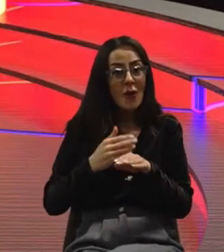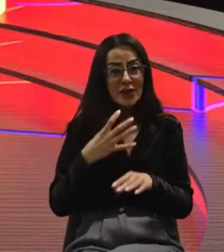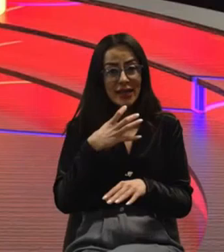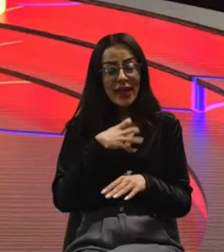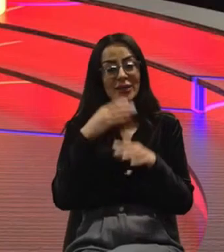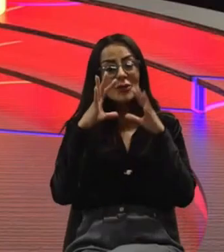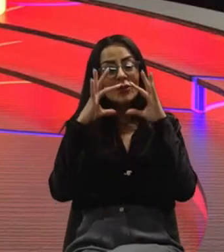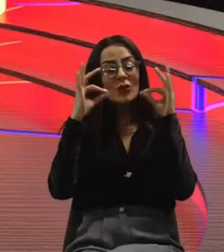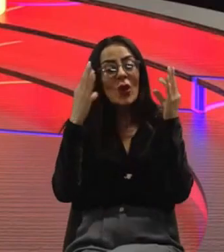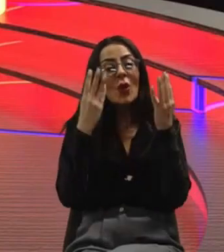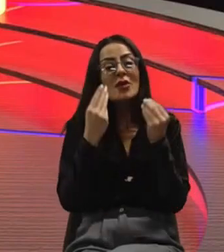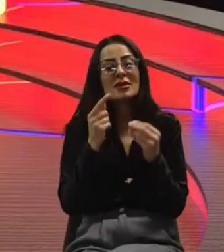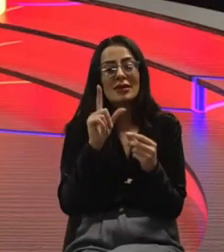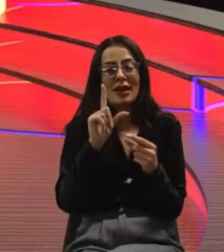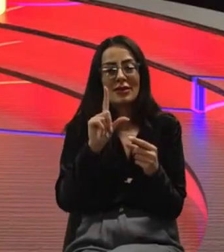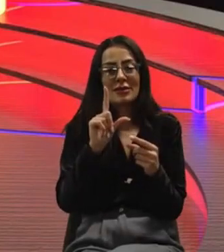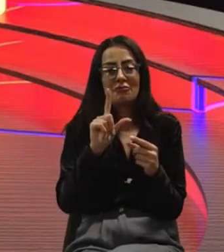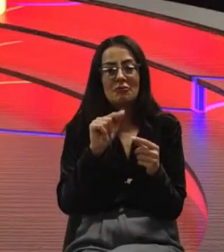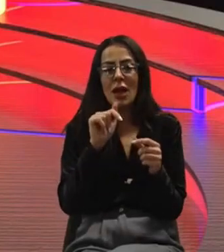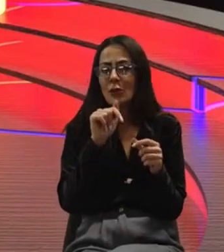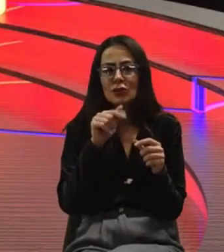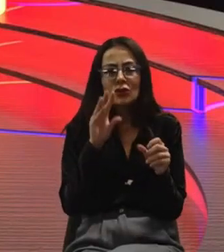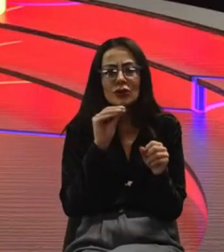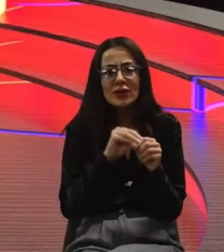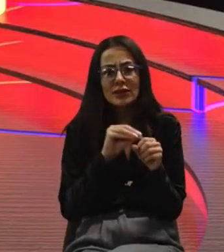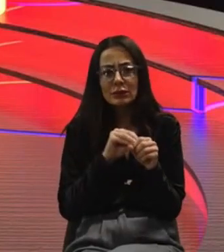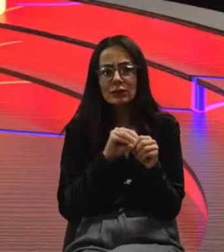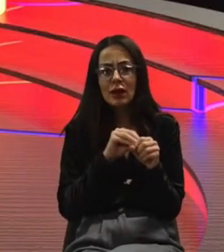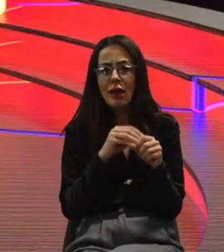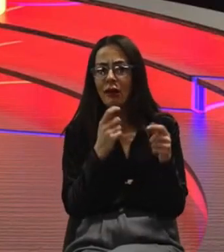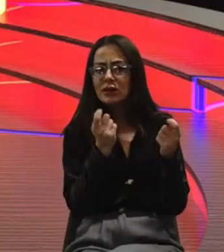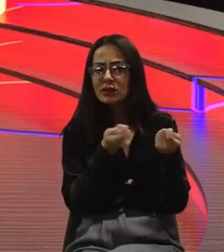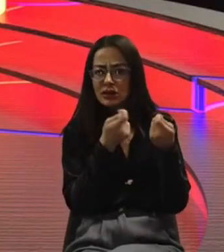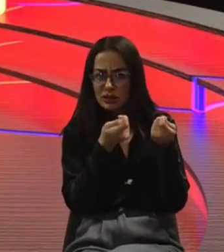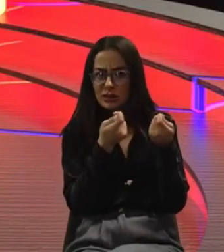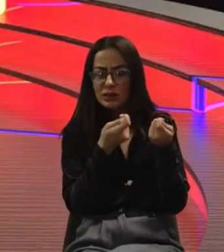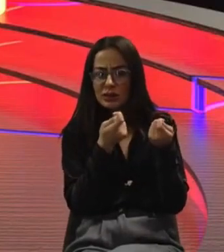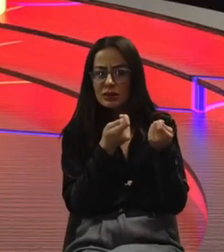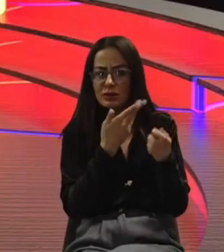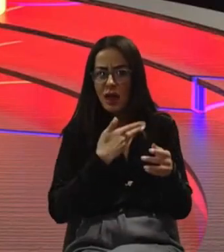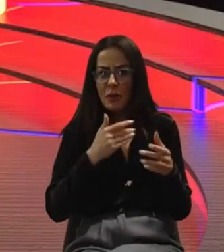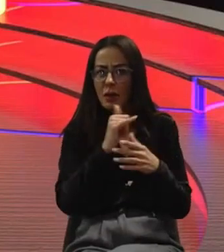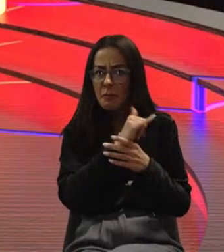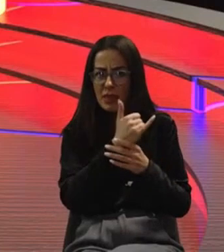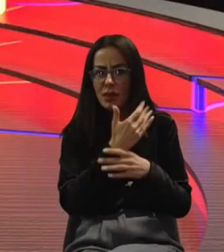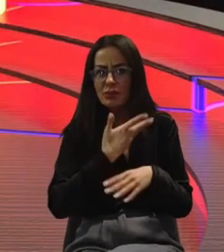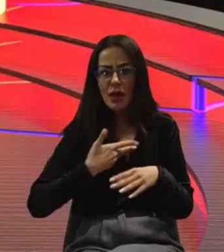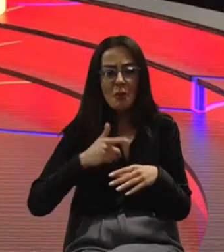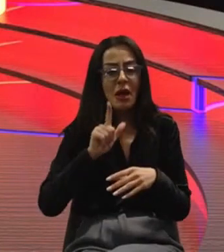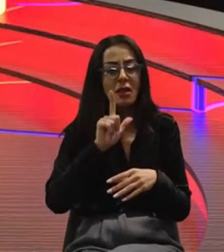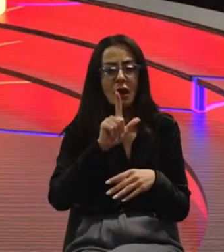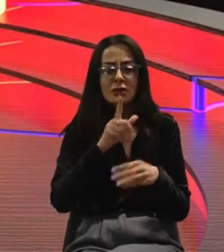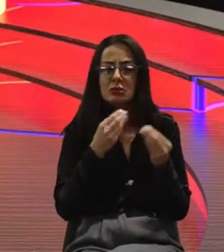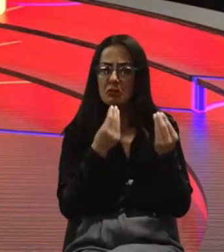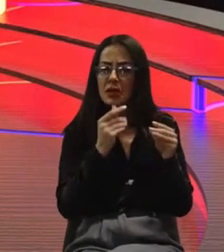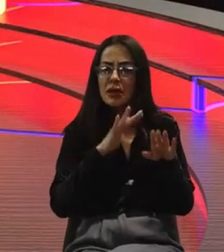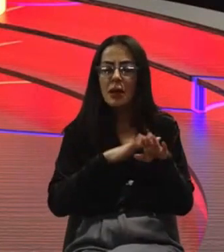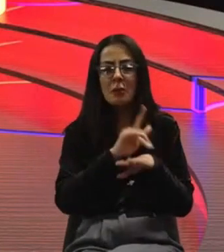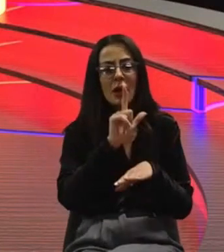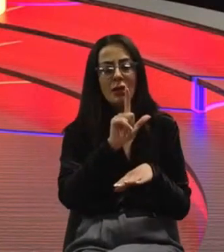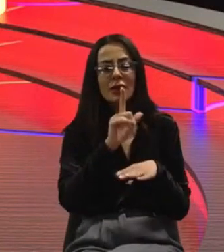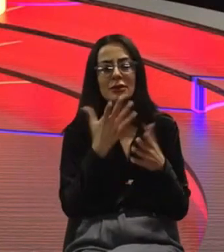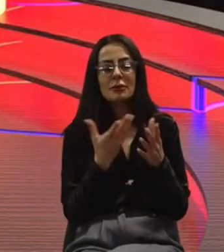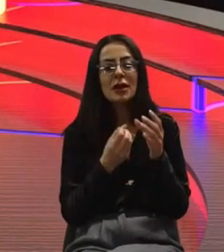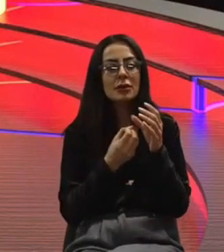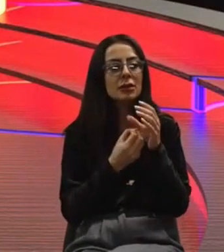bunun içinde yaptığınız şey yapması gerekiyor Yani kendi İnsan bir şey yaptığı zaman ve mutlu olur yani bir omlet yaptığınız